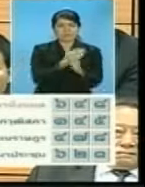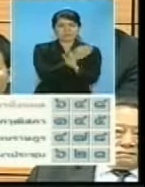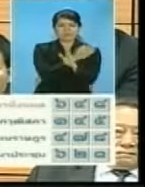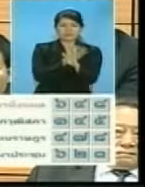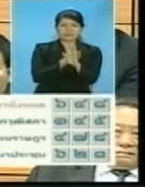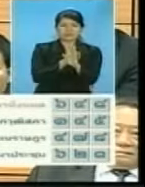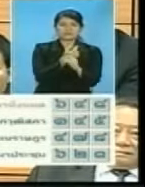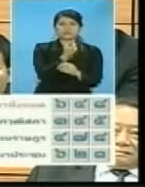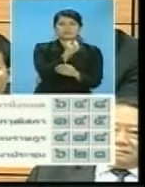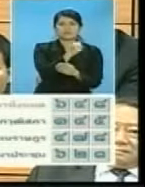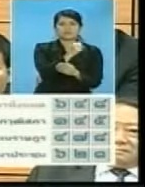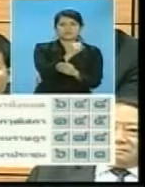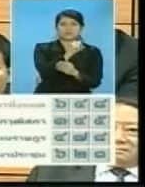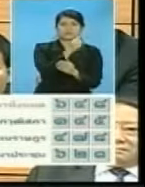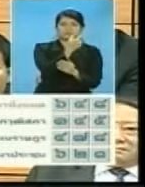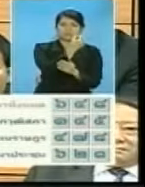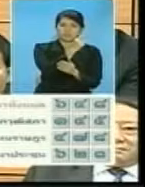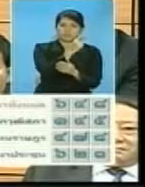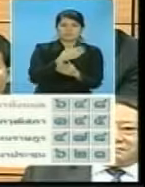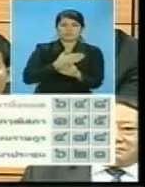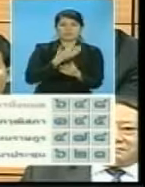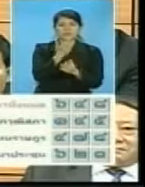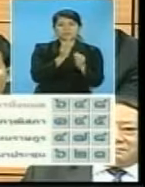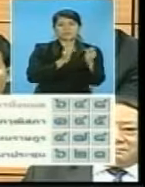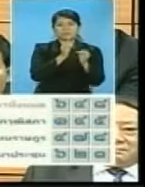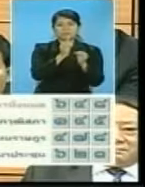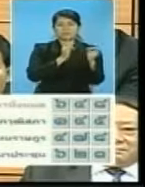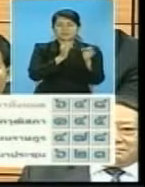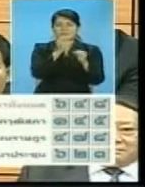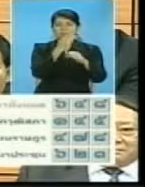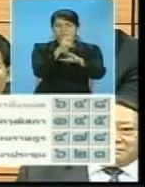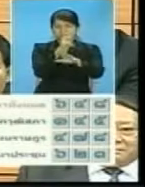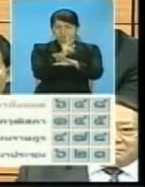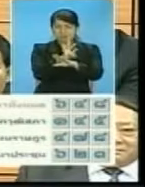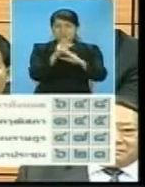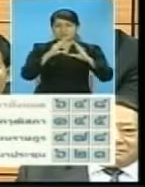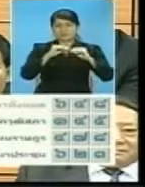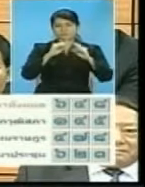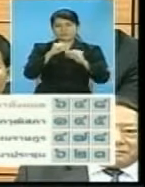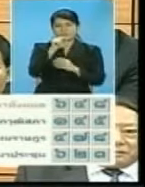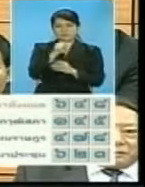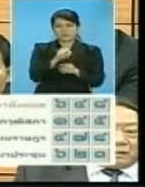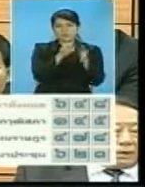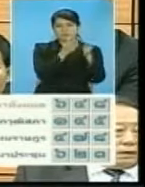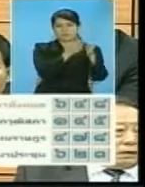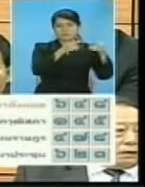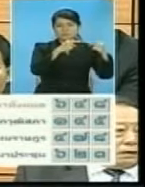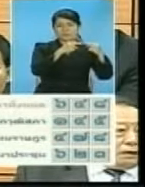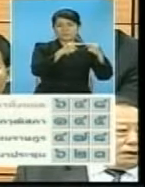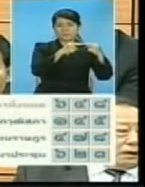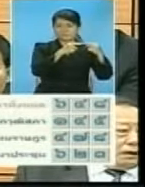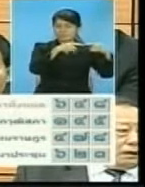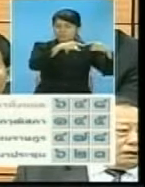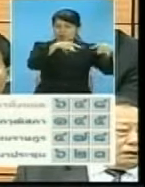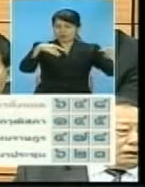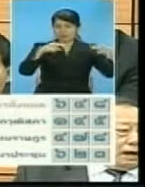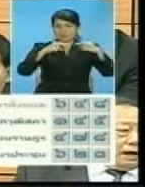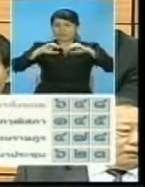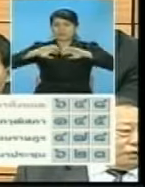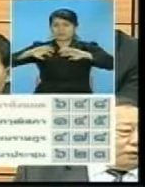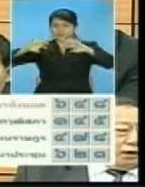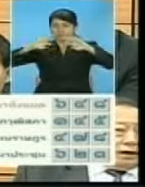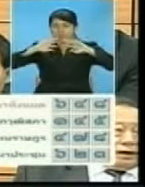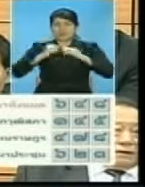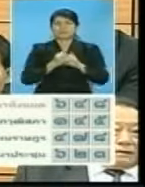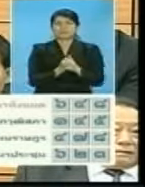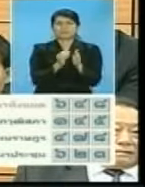เนี่ยผมขอปรึกษาท่านประธานณที่ประชุมแห่งนี้ได้ประชุมทั้งฝ่ายค้านวิปฝ่ายค้านวิปรัฐบาลและ